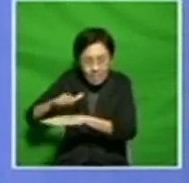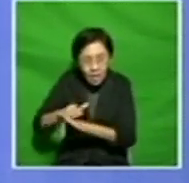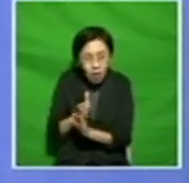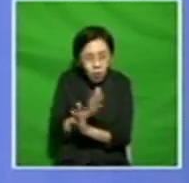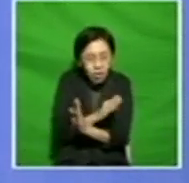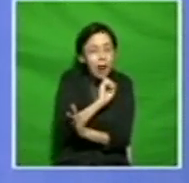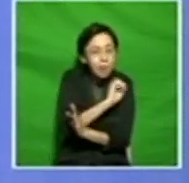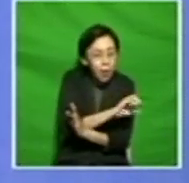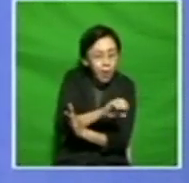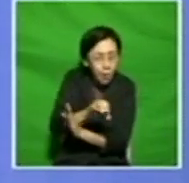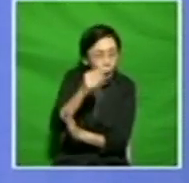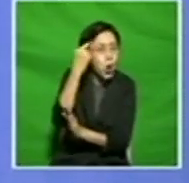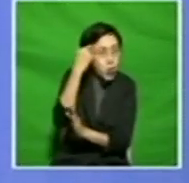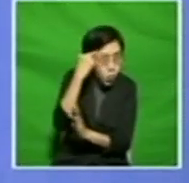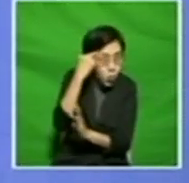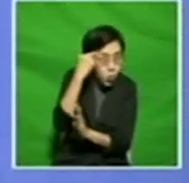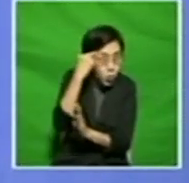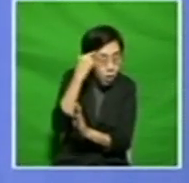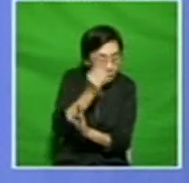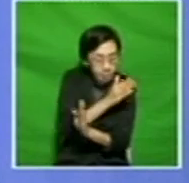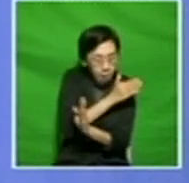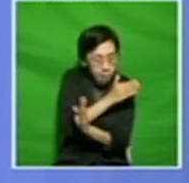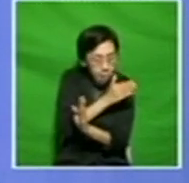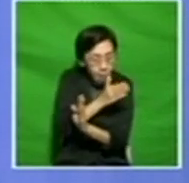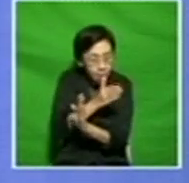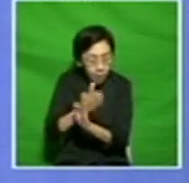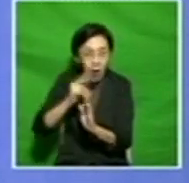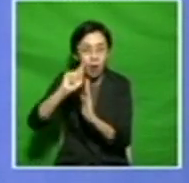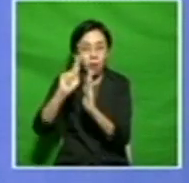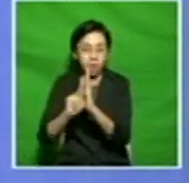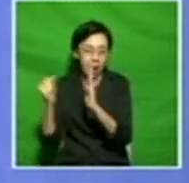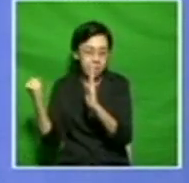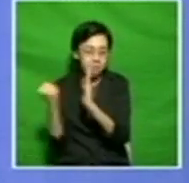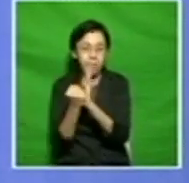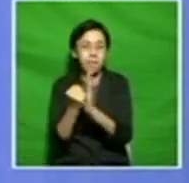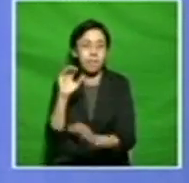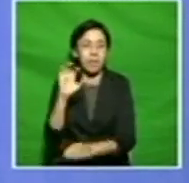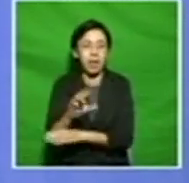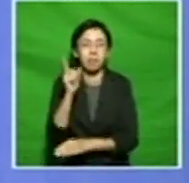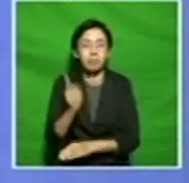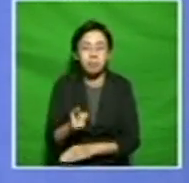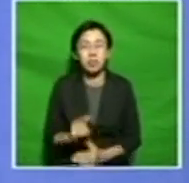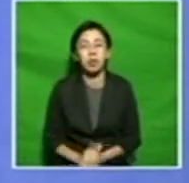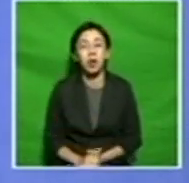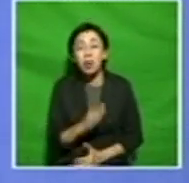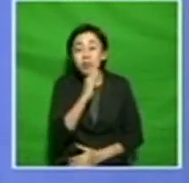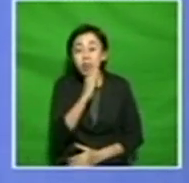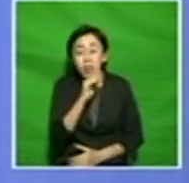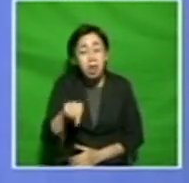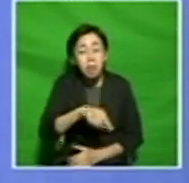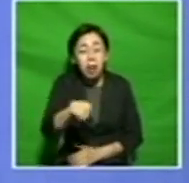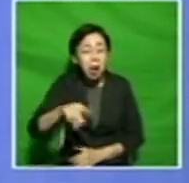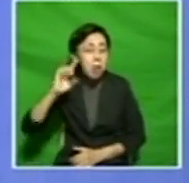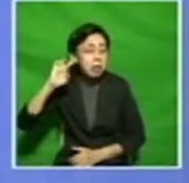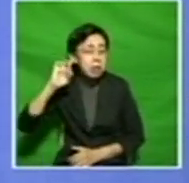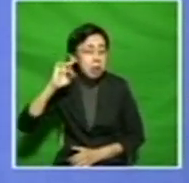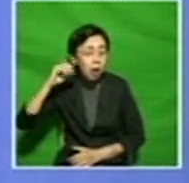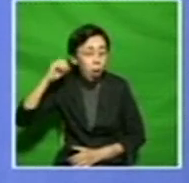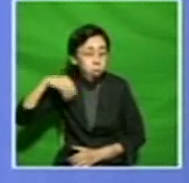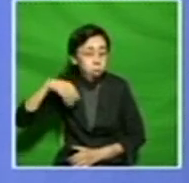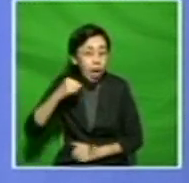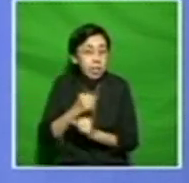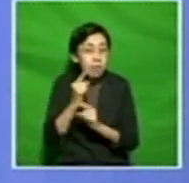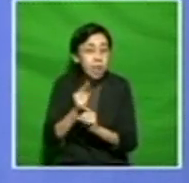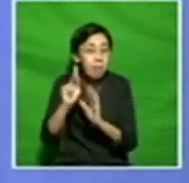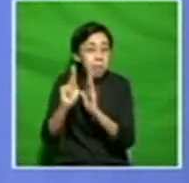ให้รู้แล้วก็ถึงเวลาก็จะเริ่มบังคับใช้จริงเพราะถ้าหากว่าละเมิดหรือมีความผิดหรือมีโทษมันก็จะได้ใ